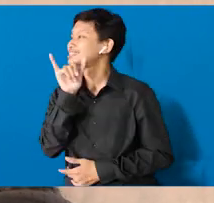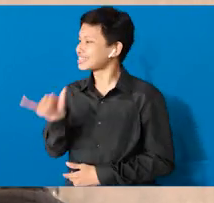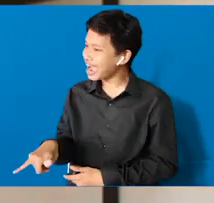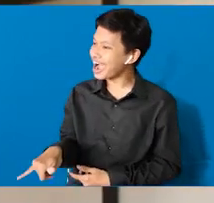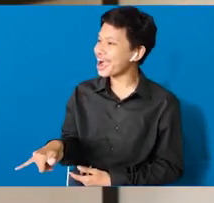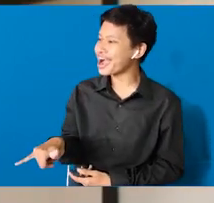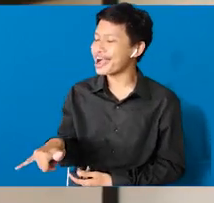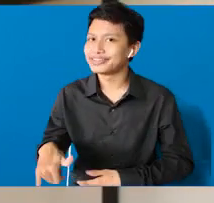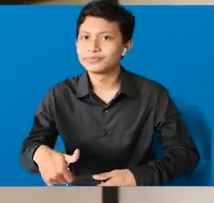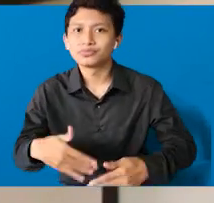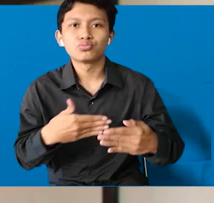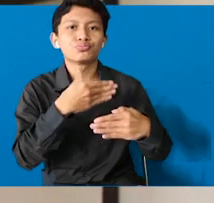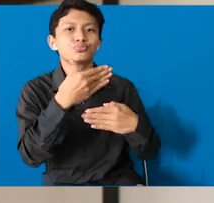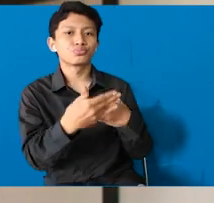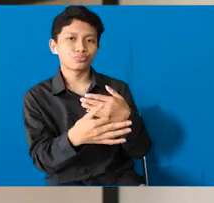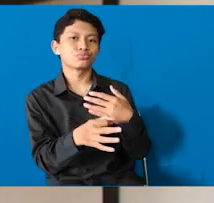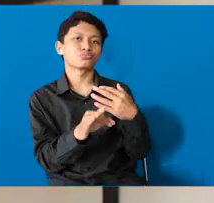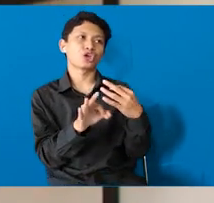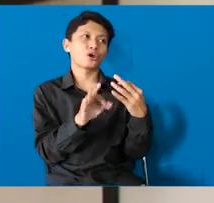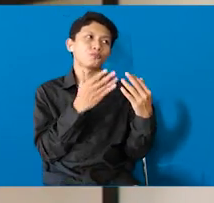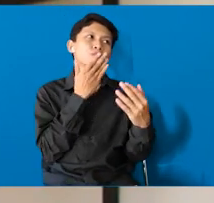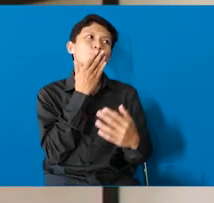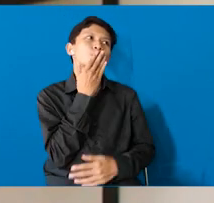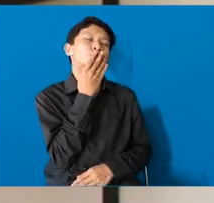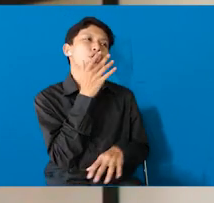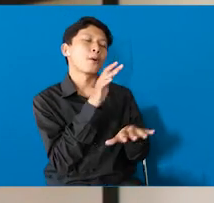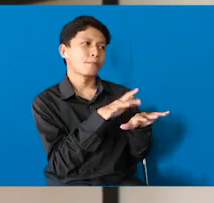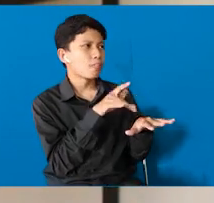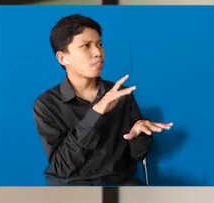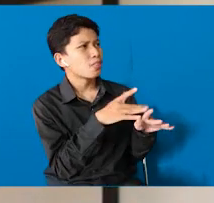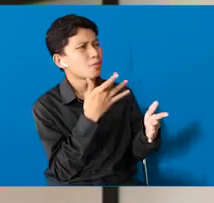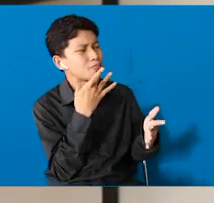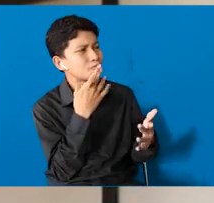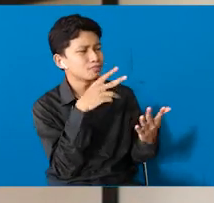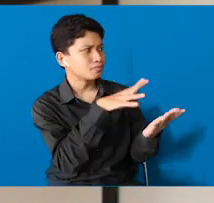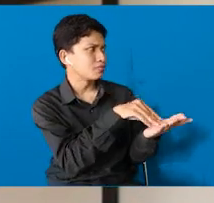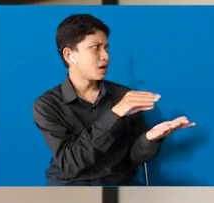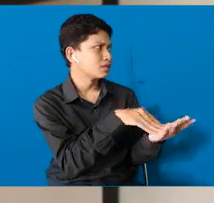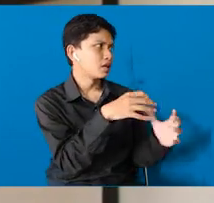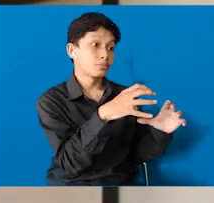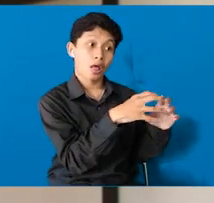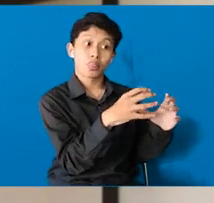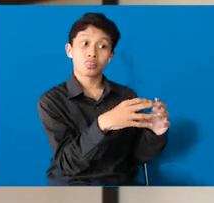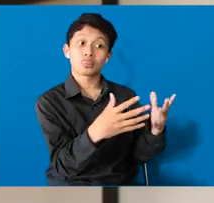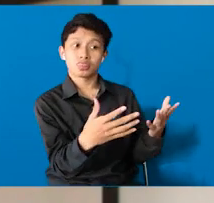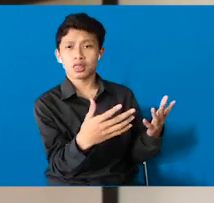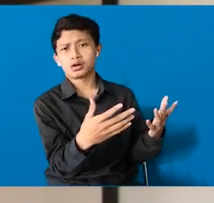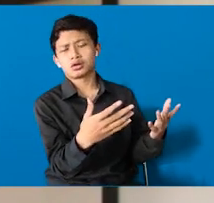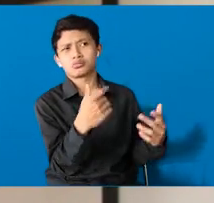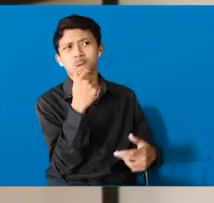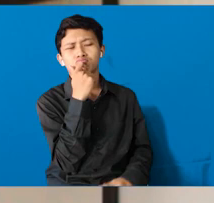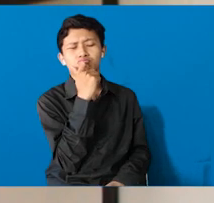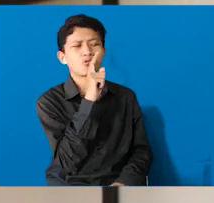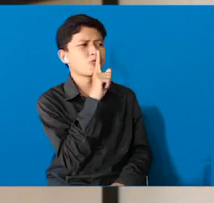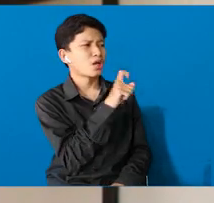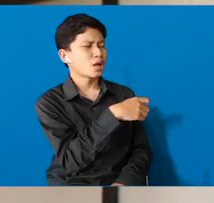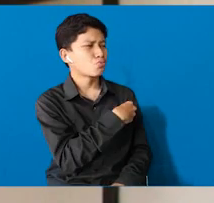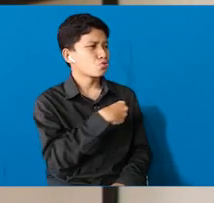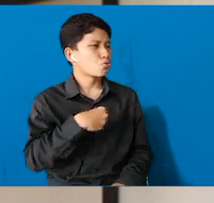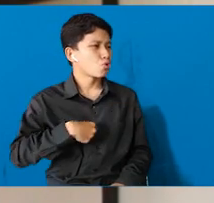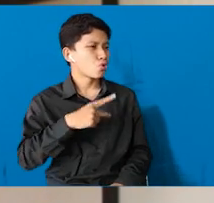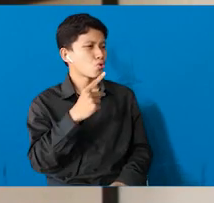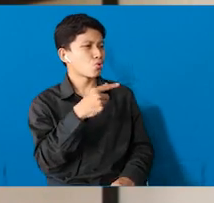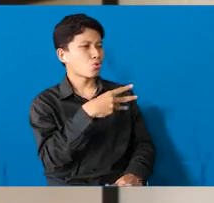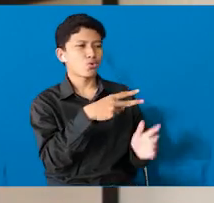iya. Kemudian kalau berjalan belajar dari apa yang sudah dilakukan, saya ingin tanya kepada Ibu Dokter Reni sama